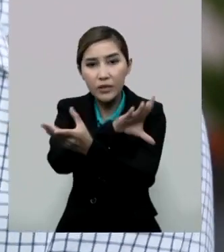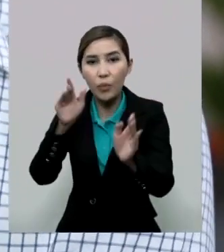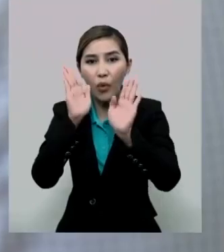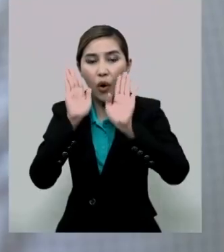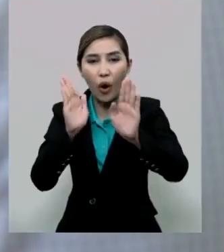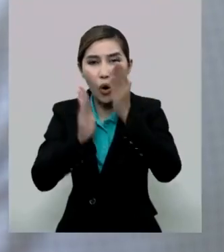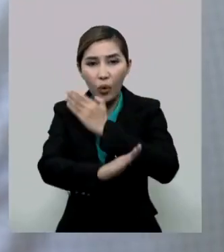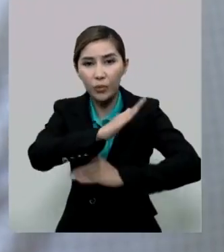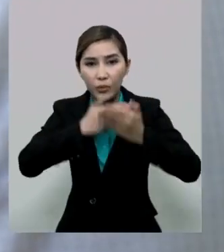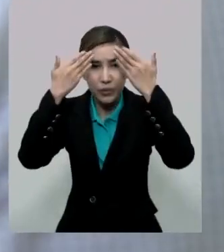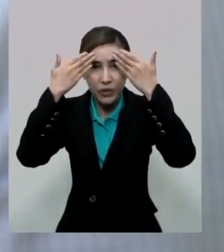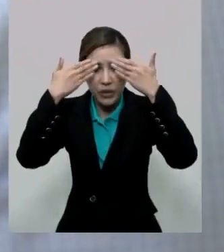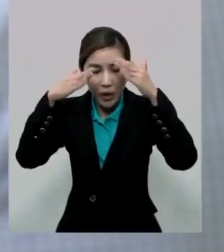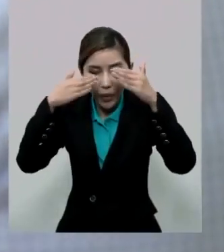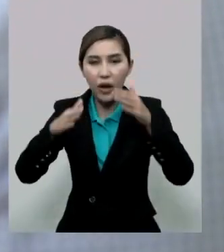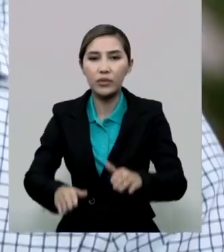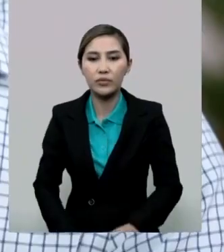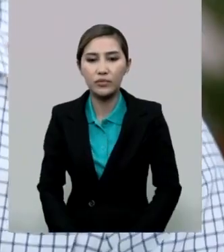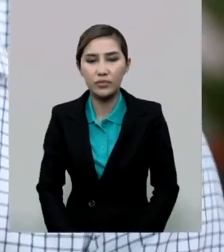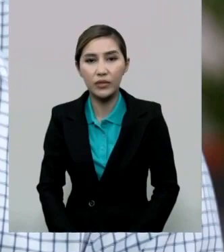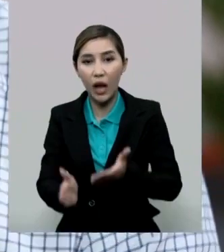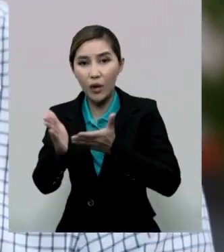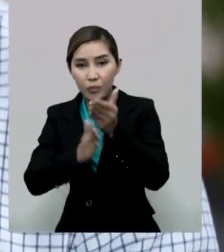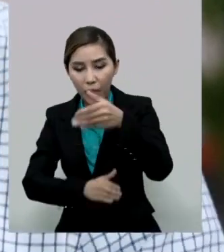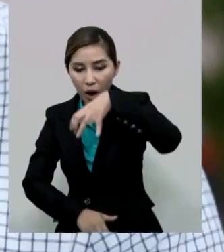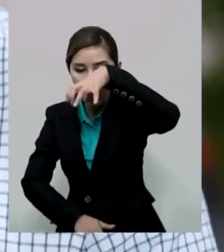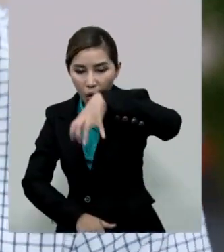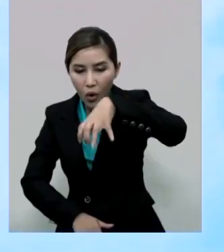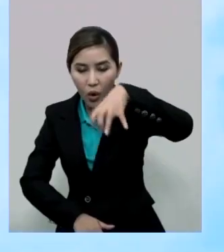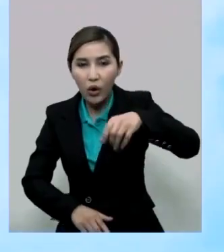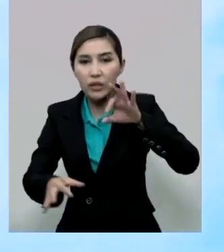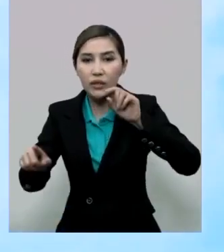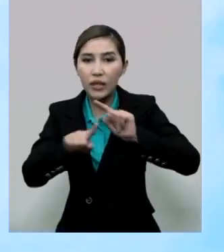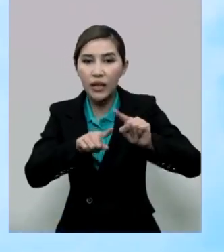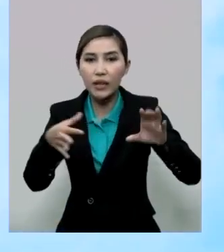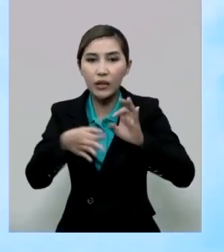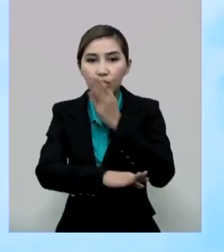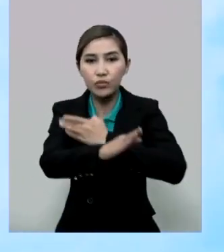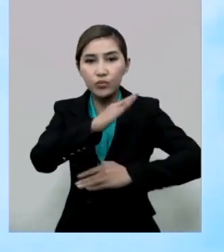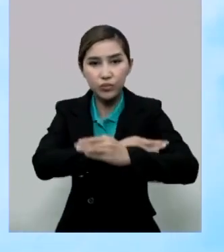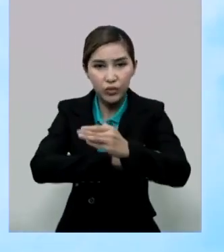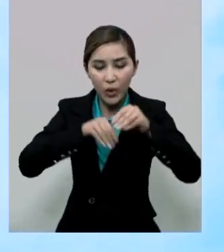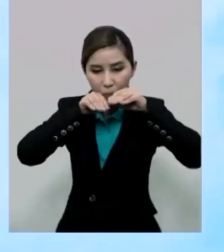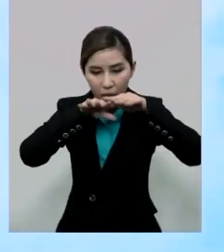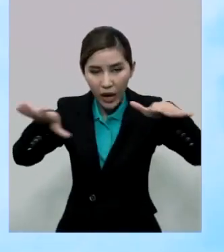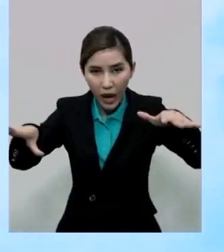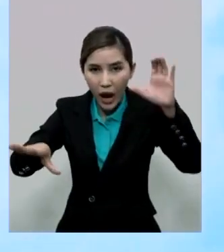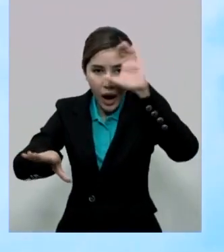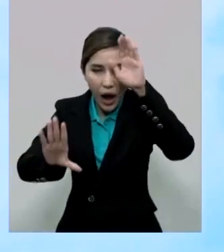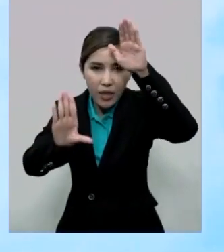คนพิการอันนี้คือการประกาศงานปีที่แล้วเราก็จัดเวิร์กช็อปด้วยให้ชวนคนพิการทางสายต